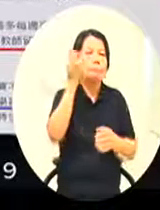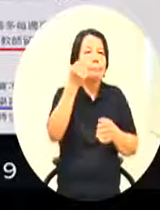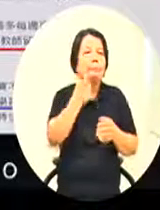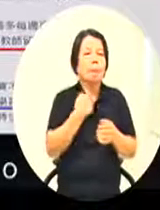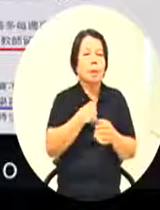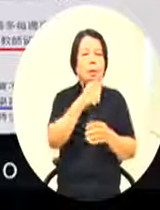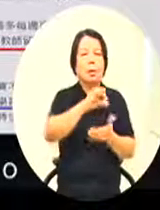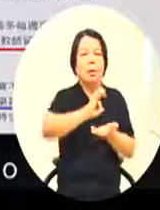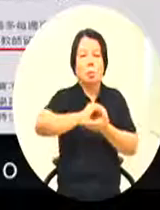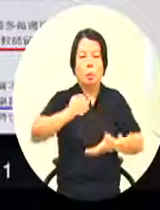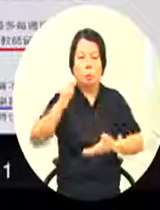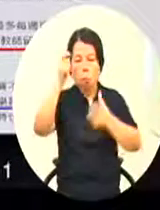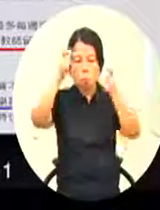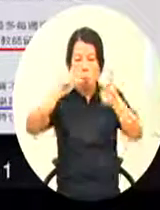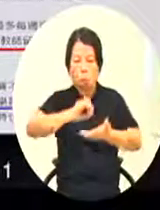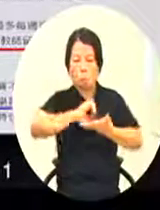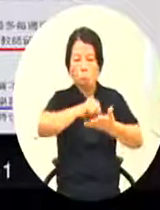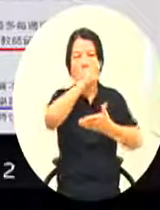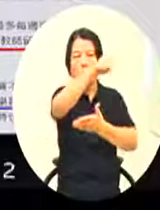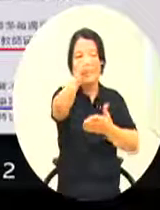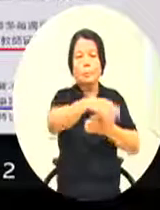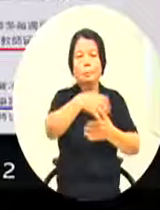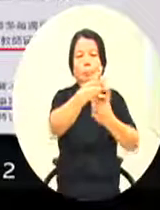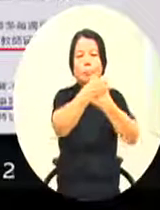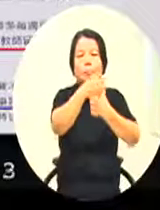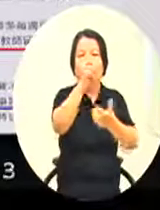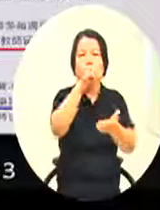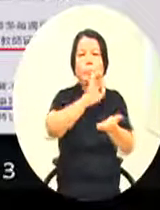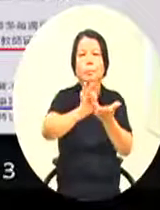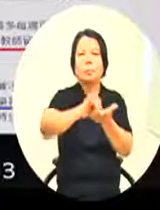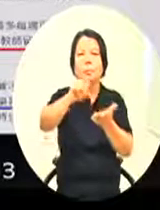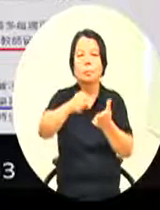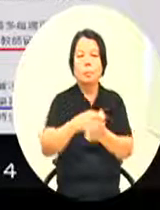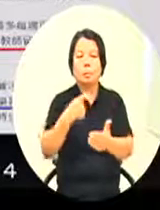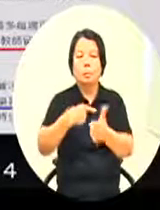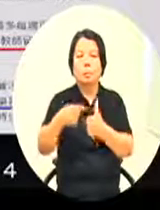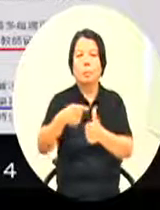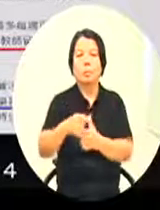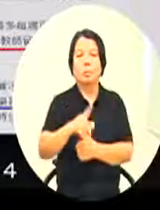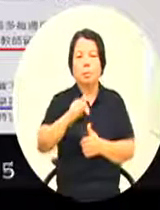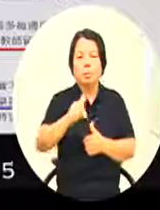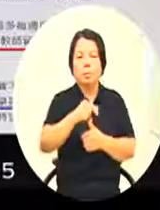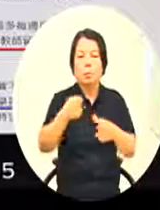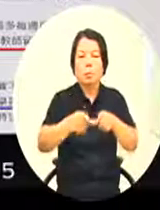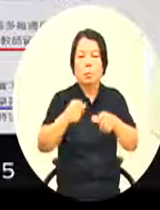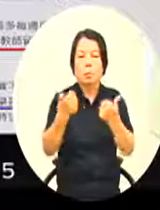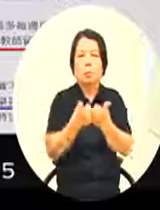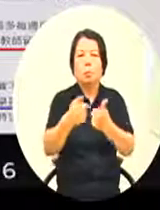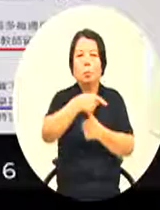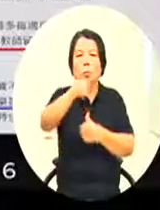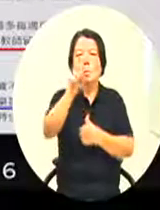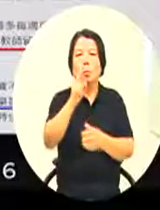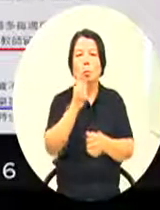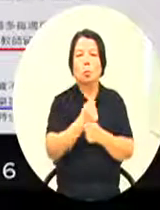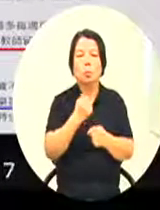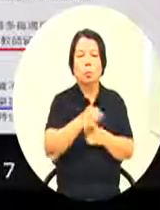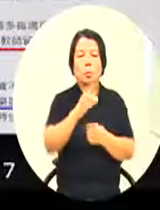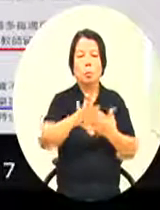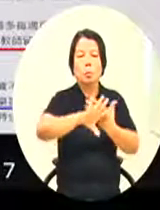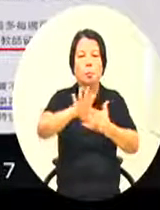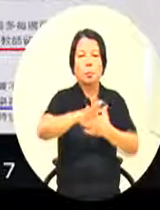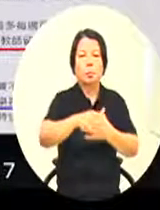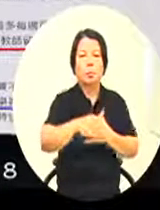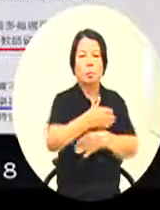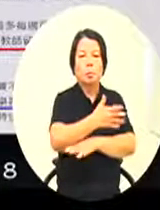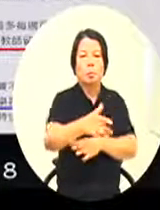市的建议案。因为我们后来透过全国教师工会去了解，原来高雄市的这个提案被其他的县市先